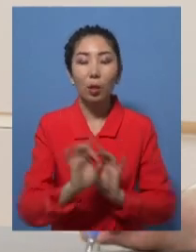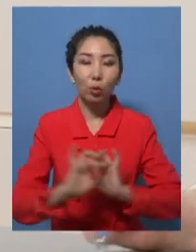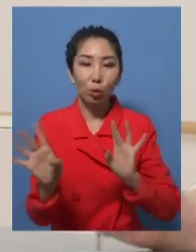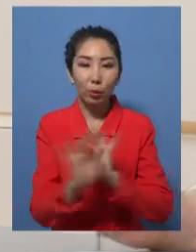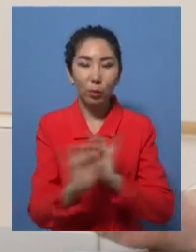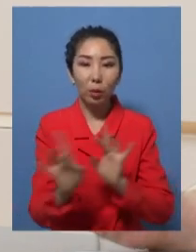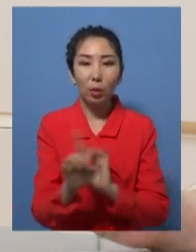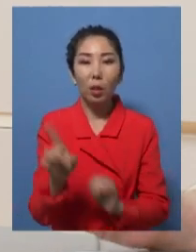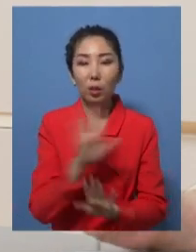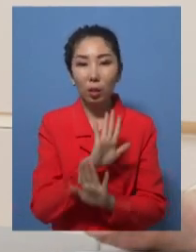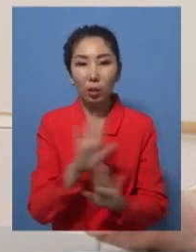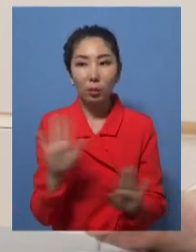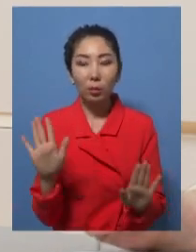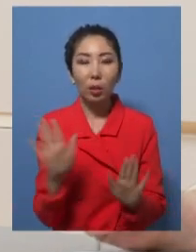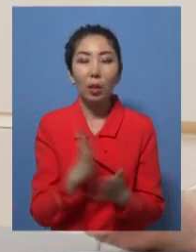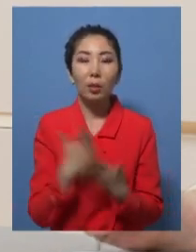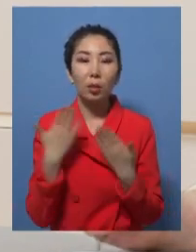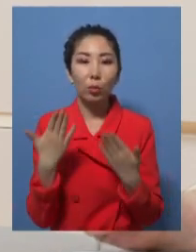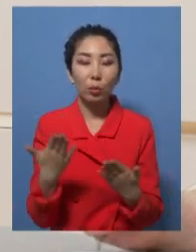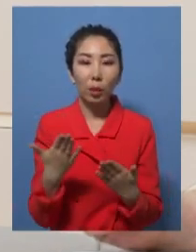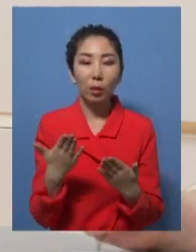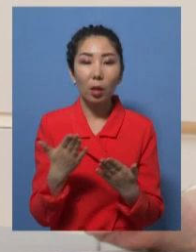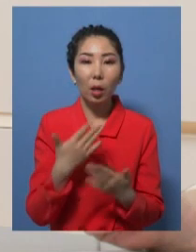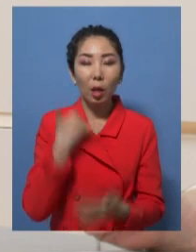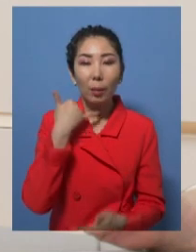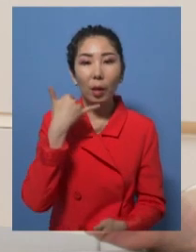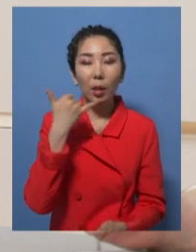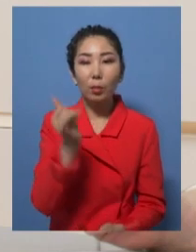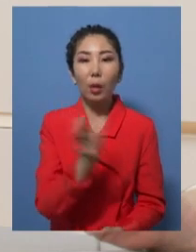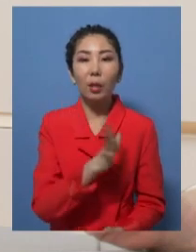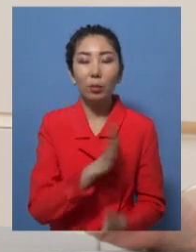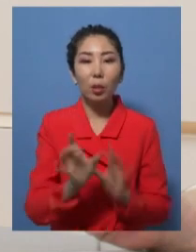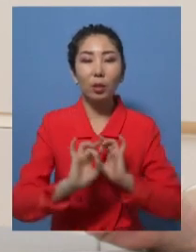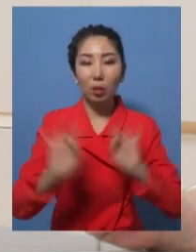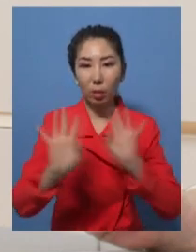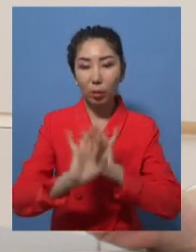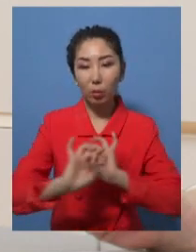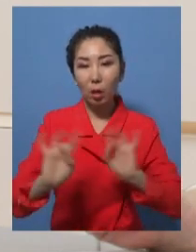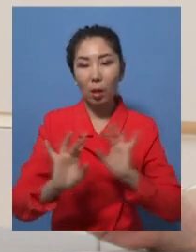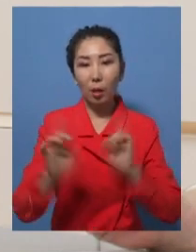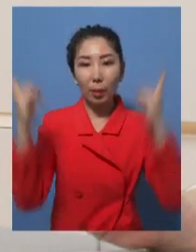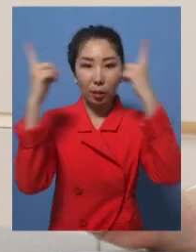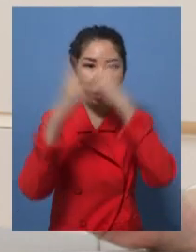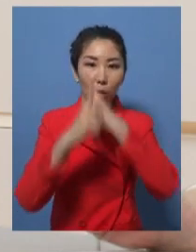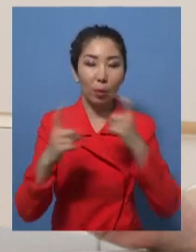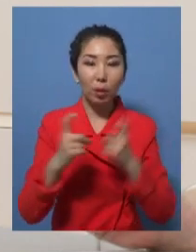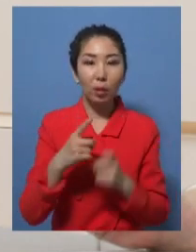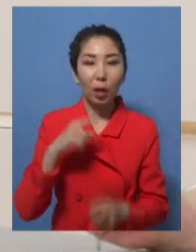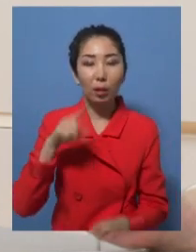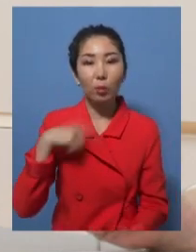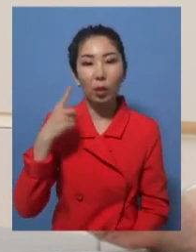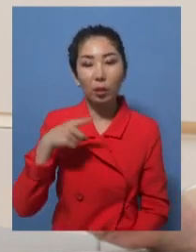едіңіз, ешкімге алданбаңдар деп. Сіз енді осындай кісі маған хабарласып осылай деп әңгіме айтып жатыр, жаңағы мәліметтер сұрап жатыр,